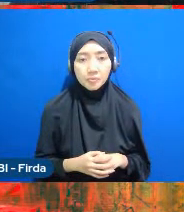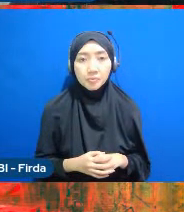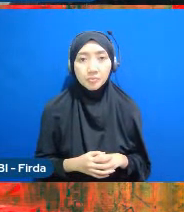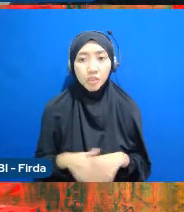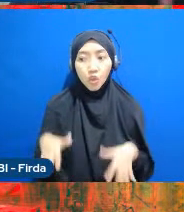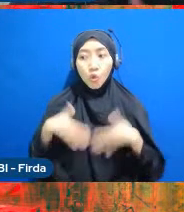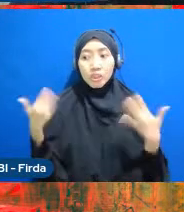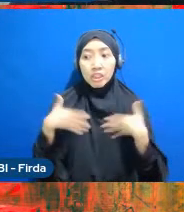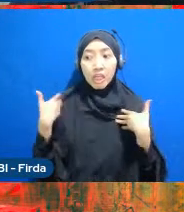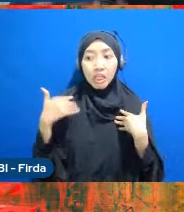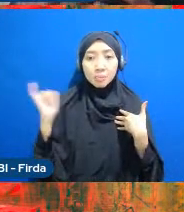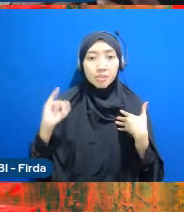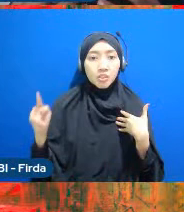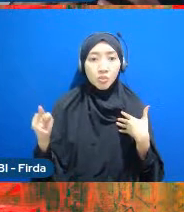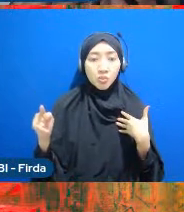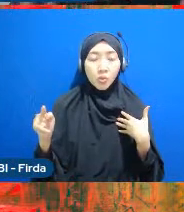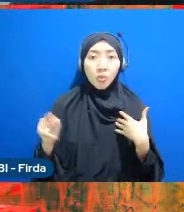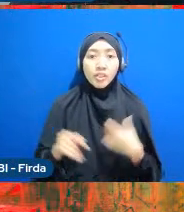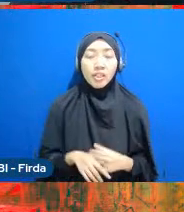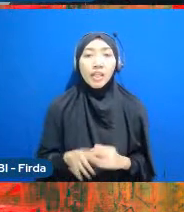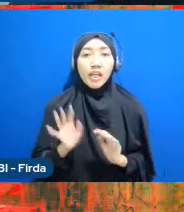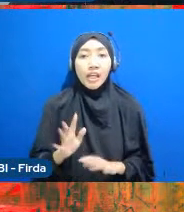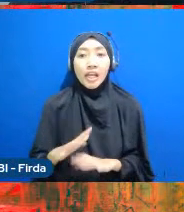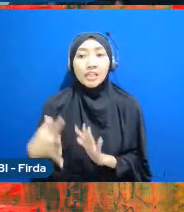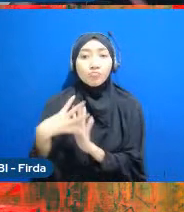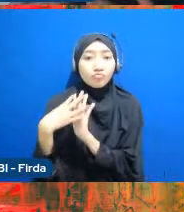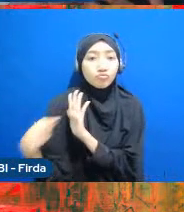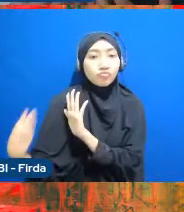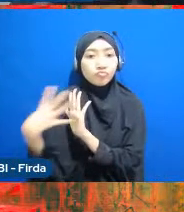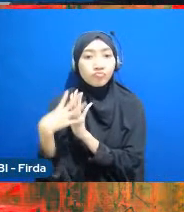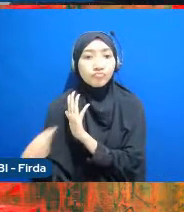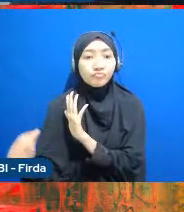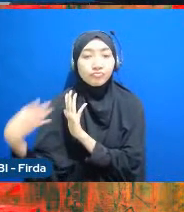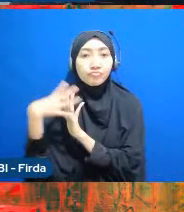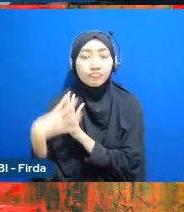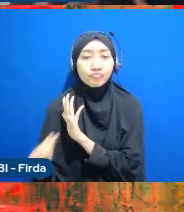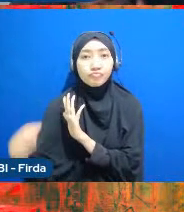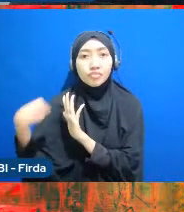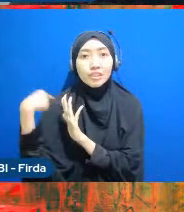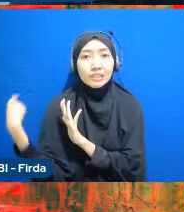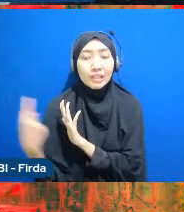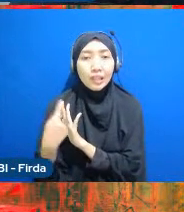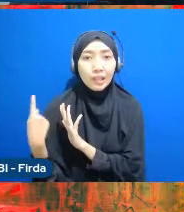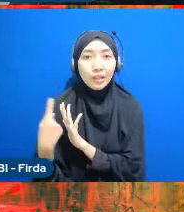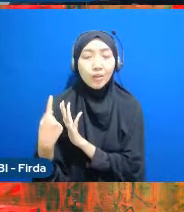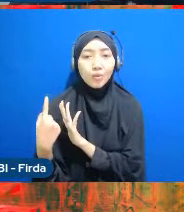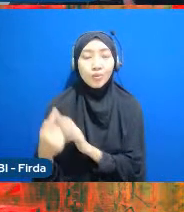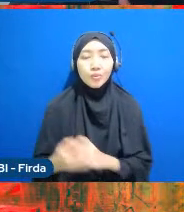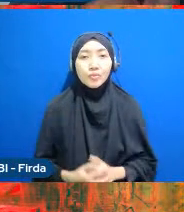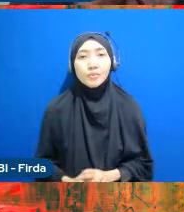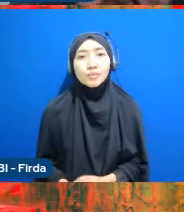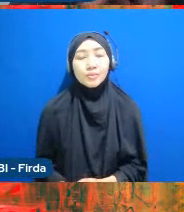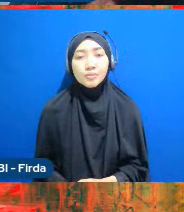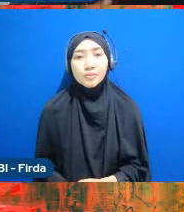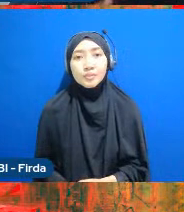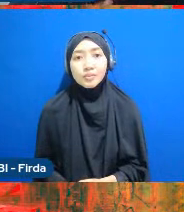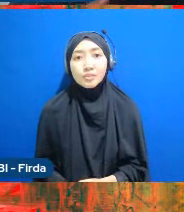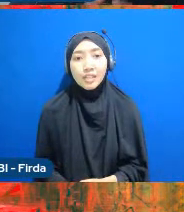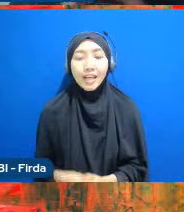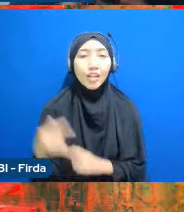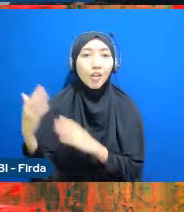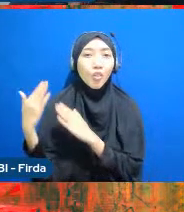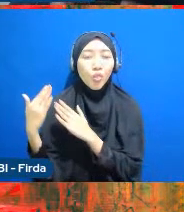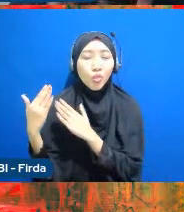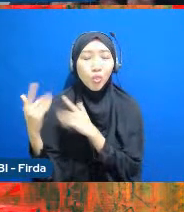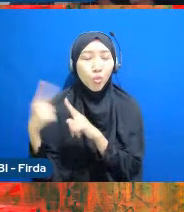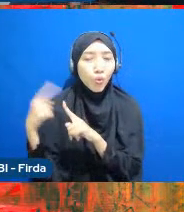senang tuh begitu. Nah itu akan dicontoh sama dia, dia akan mengcopy, dia akan meniru. Nah, makanya PR banget sih